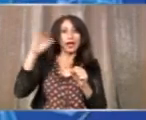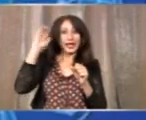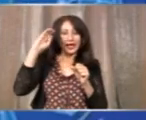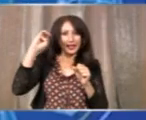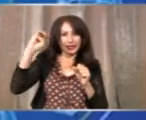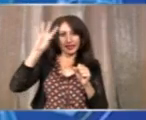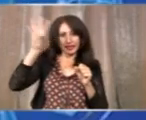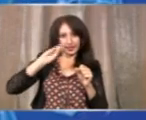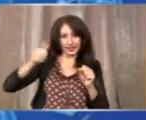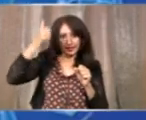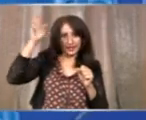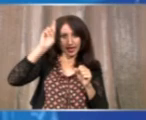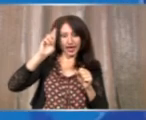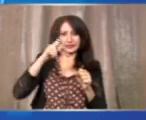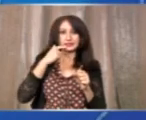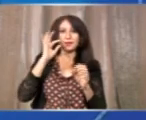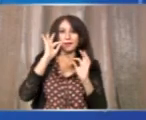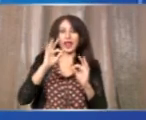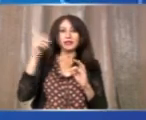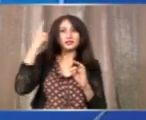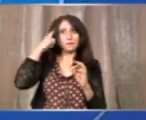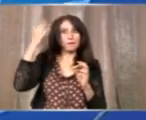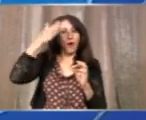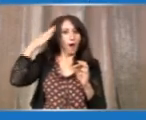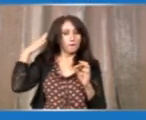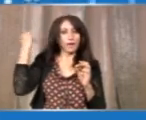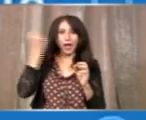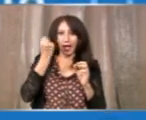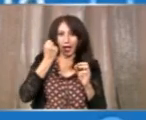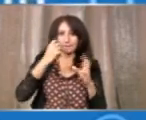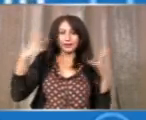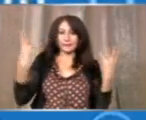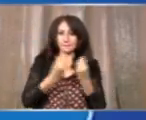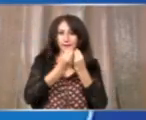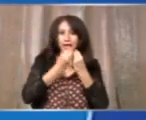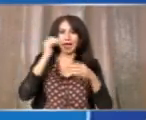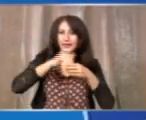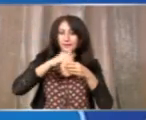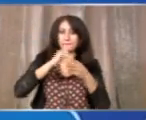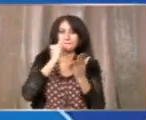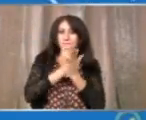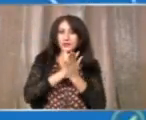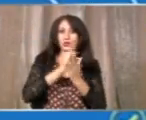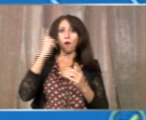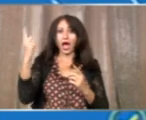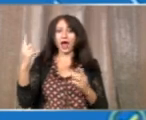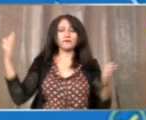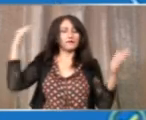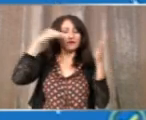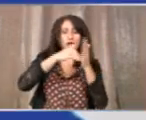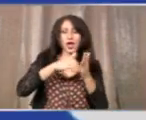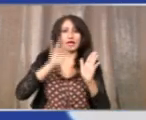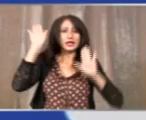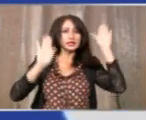كفاءه جهاز تنفيذي مكون من كفاءات مختلفه ليها خبره كبيره في مجال اداره الانتخابات الهيئه مسؤوله من الالف للياء عن اداره